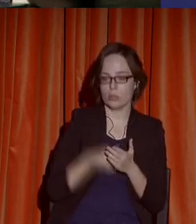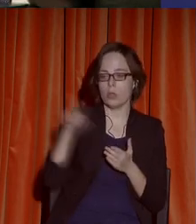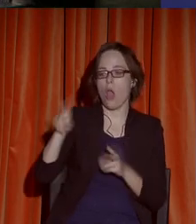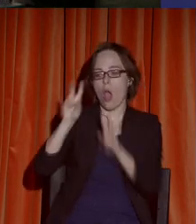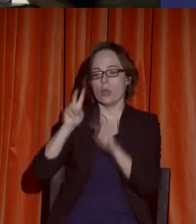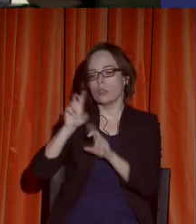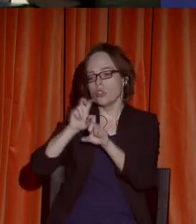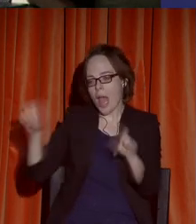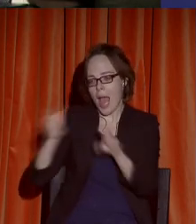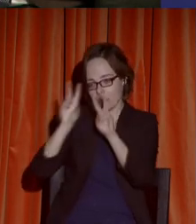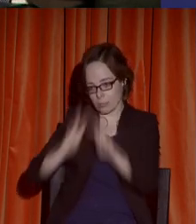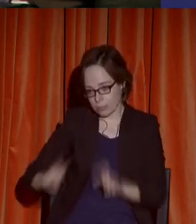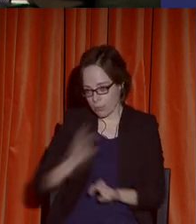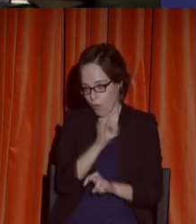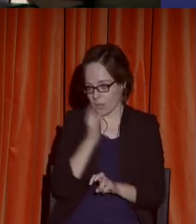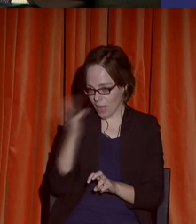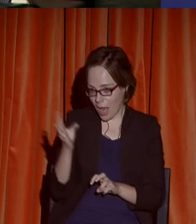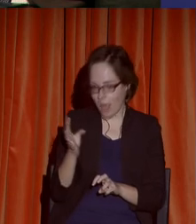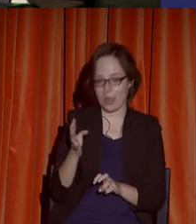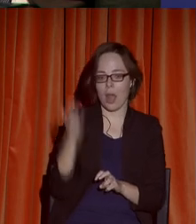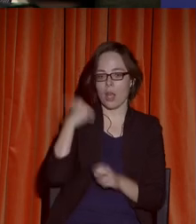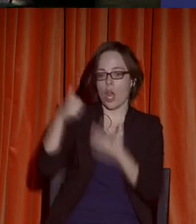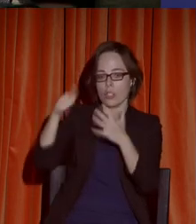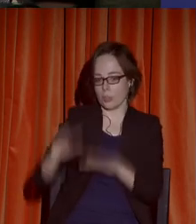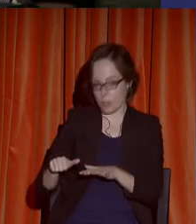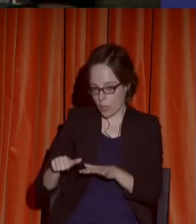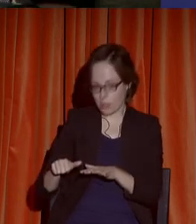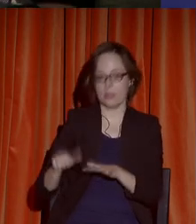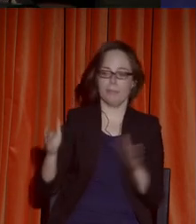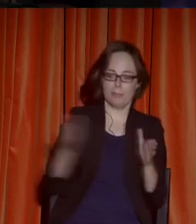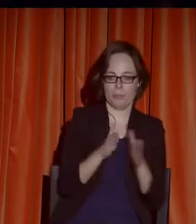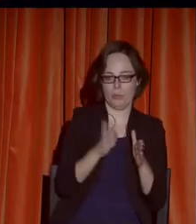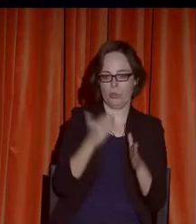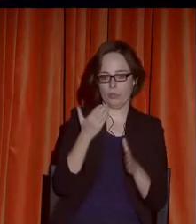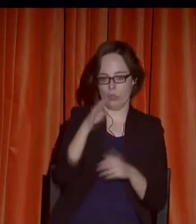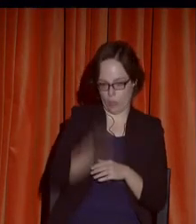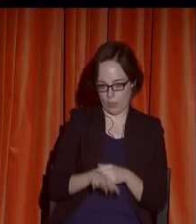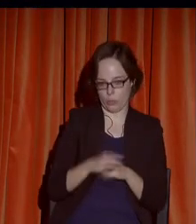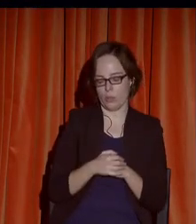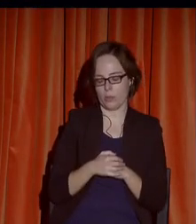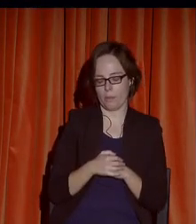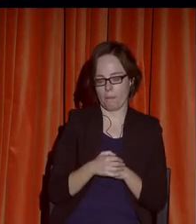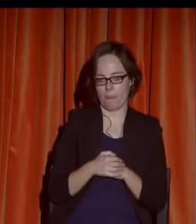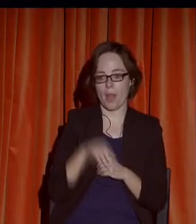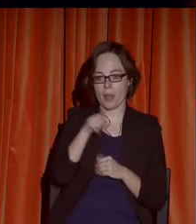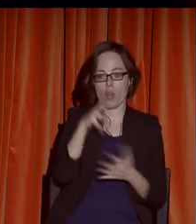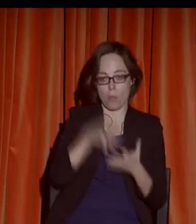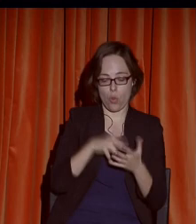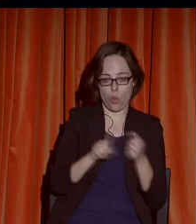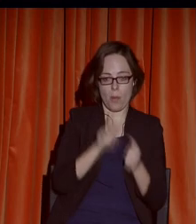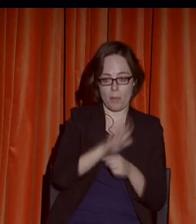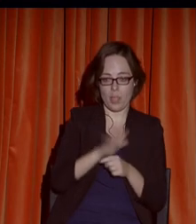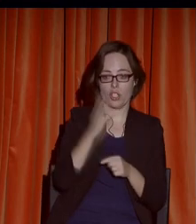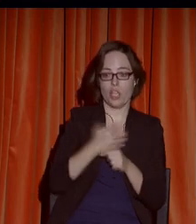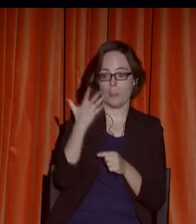4 miesięcy. Jest tam też kilka innych zmian, ale to są najistotniejsze. Ten protokół numer 15 został ratyfikowany przez 45